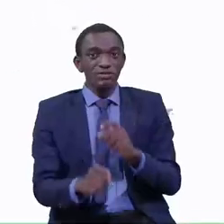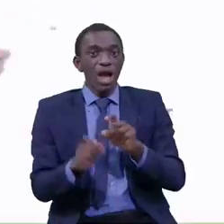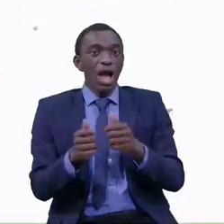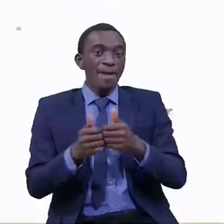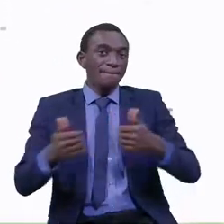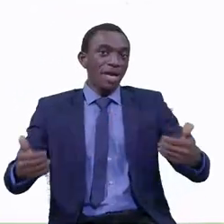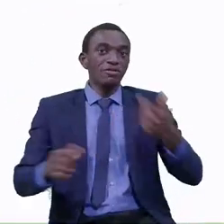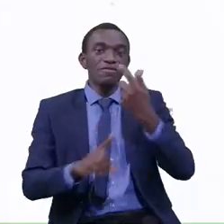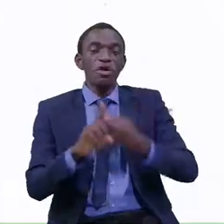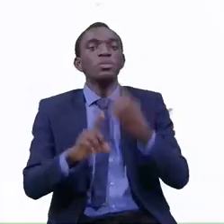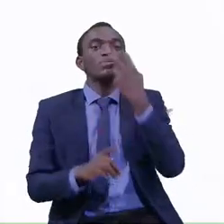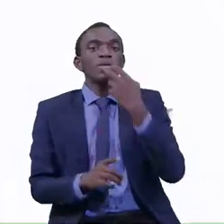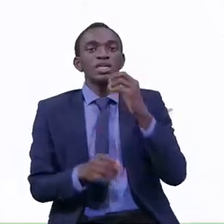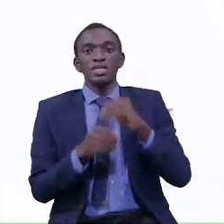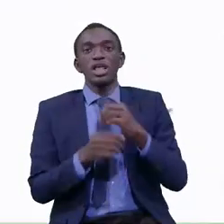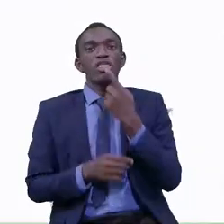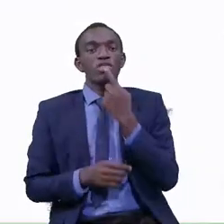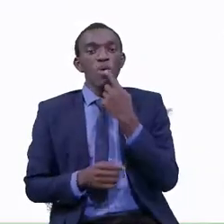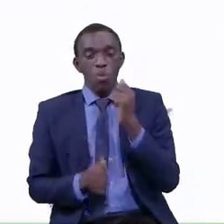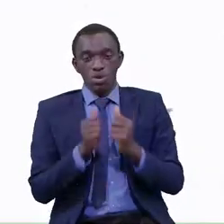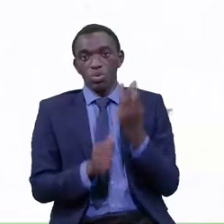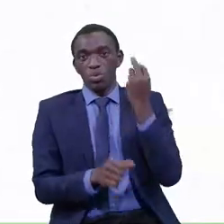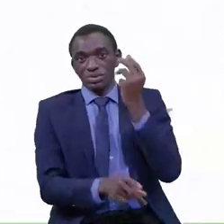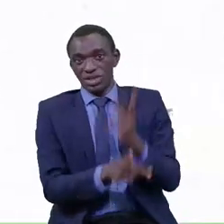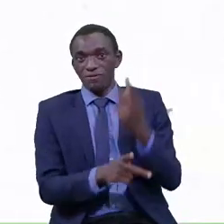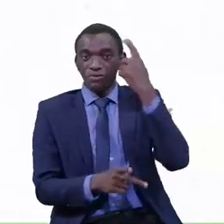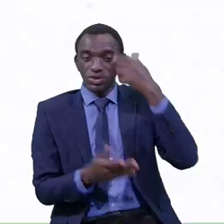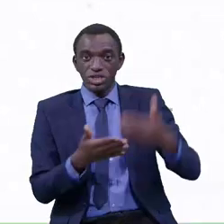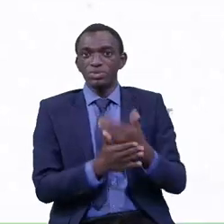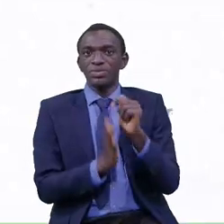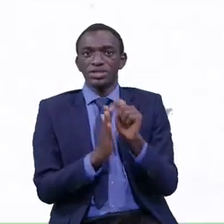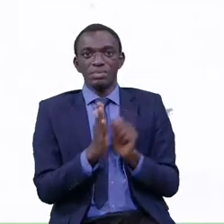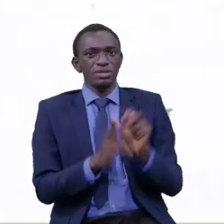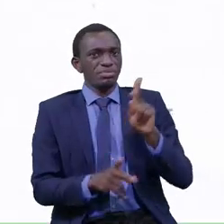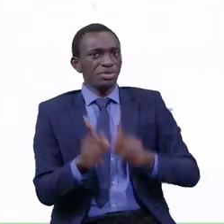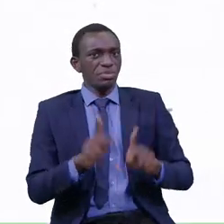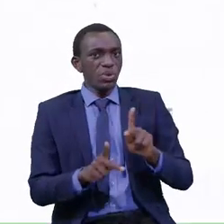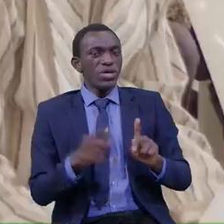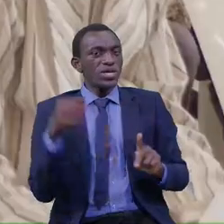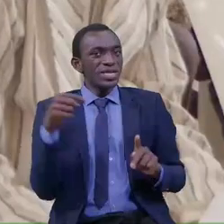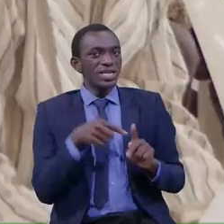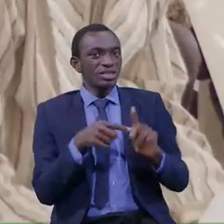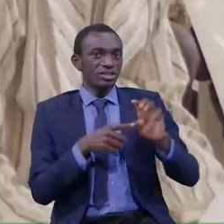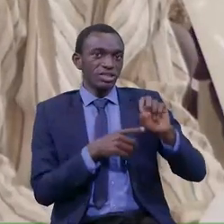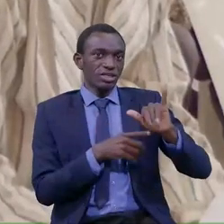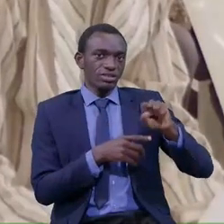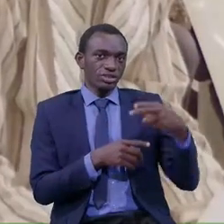qui a été réservé pour les croyants du Nouveau Testament, s'il pouvait avoir... Tu l'auras.